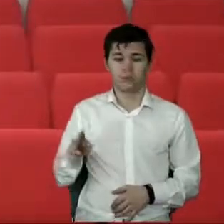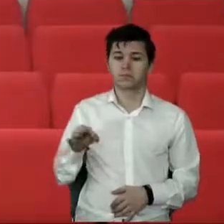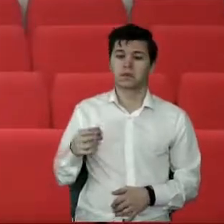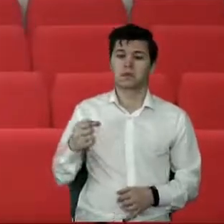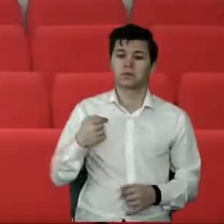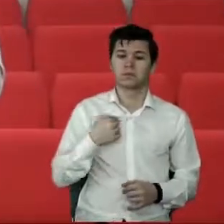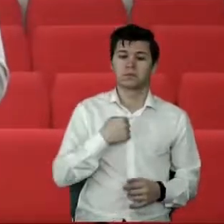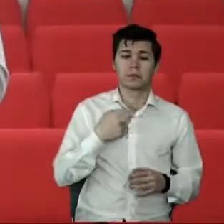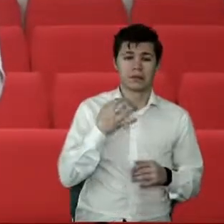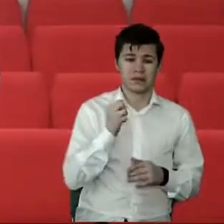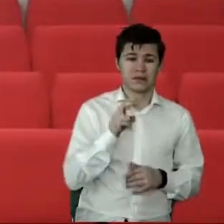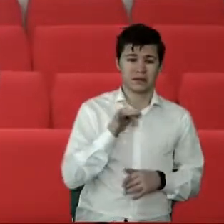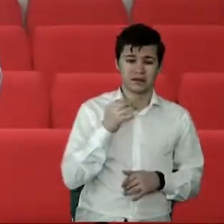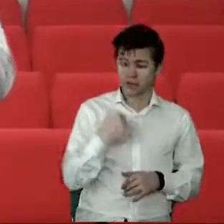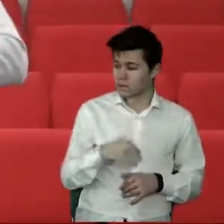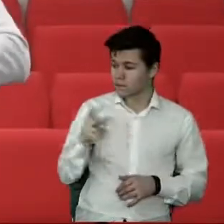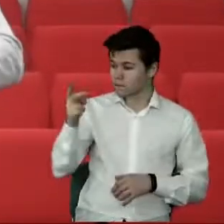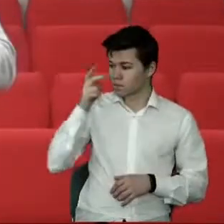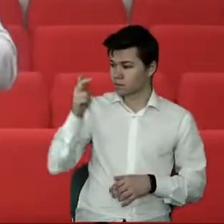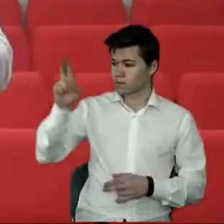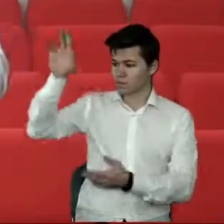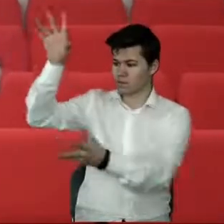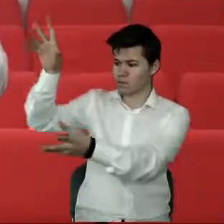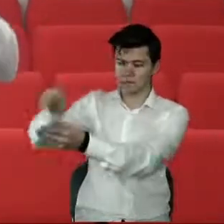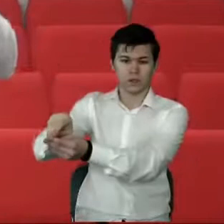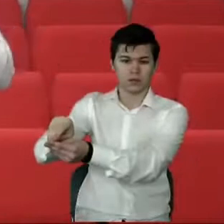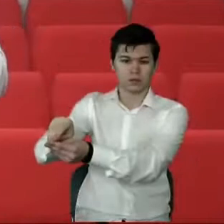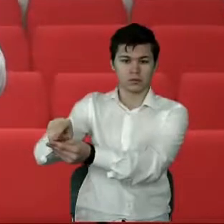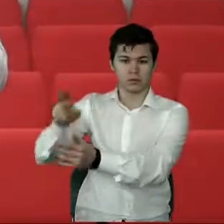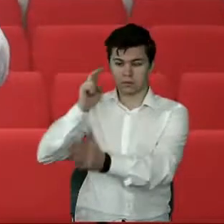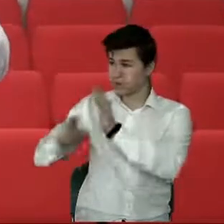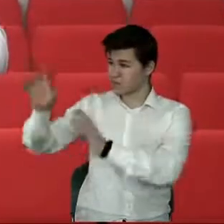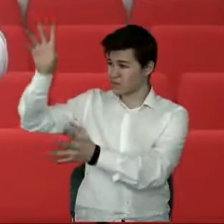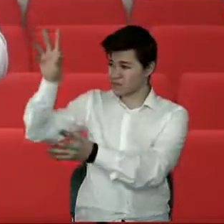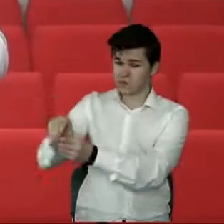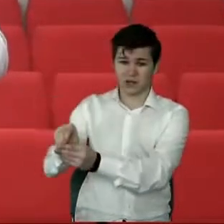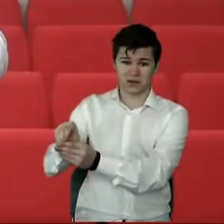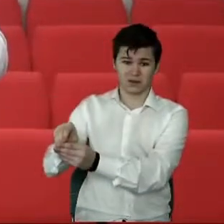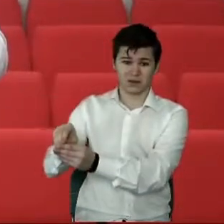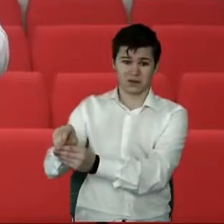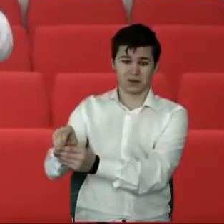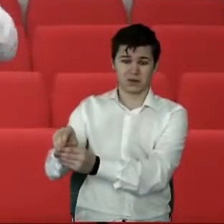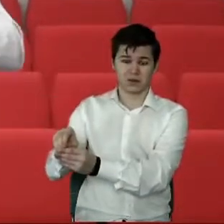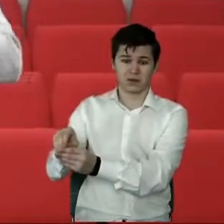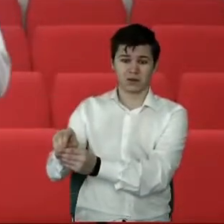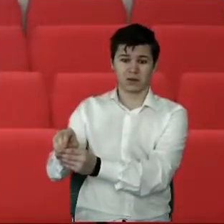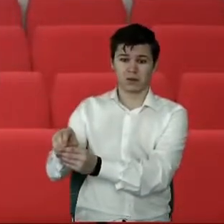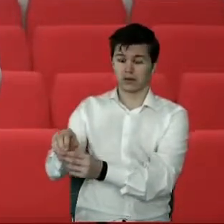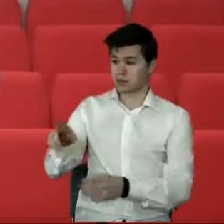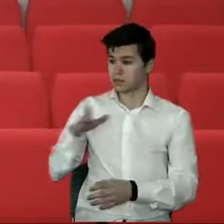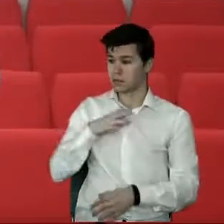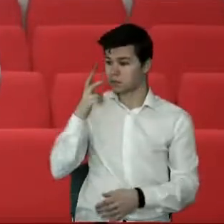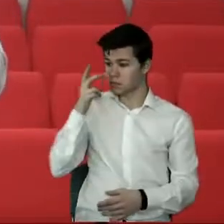что Бог был вместе с Ильей. Елисею было достаточно того, что Илья мог помолиться, и небо было